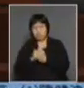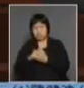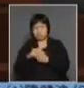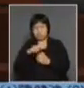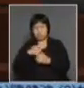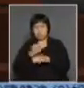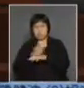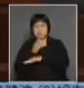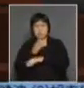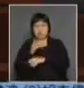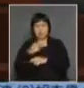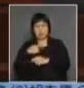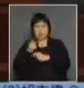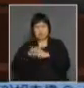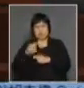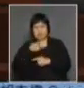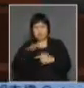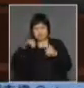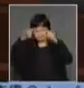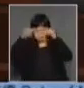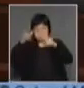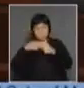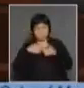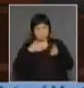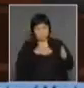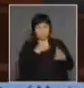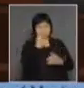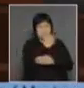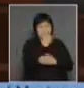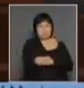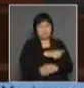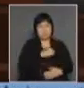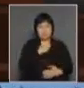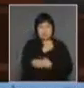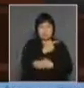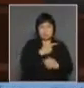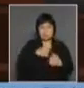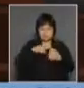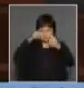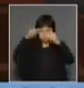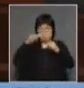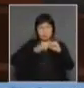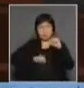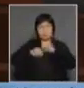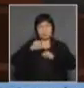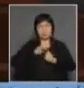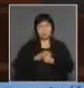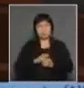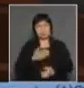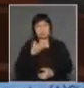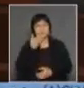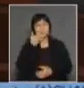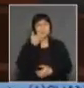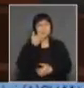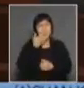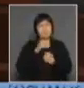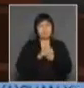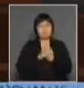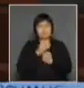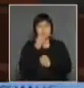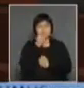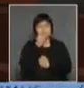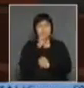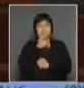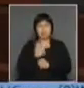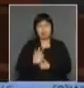力對待示威者，卻對示威者的激烈行為呢藉口卻閉口不提，這種